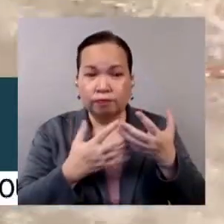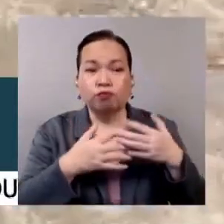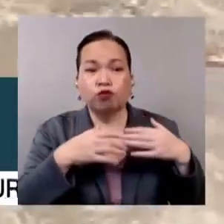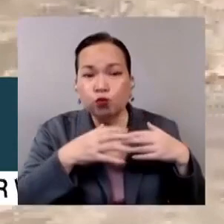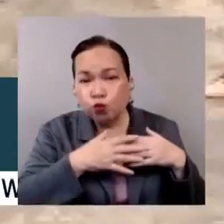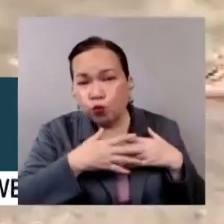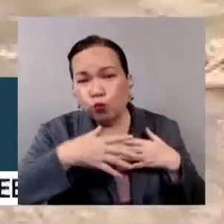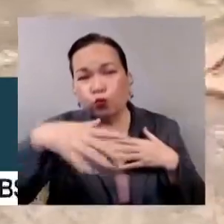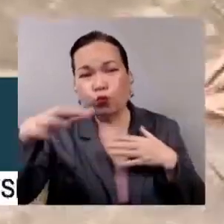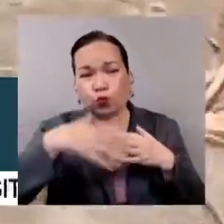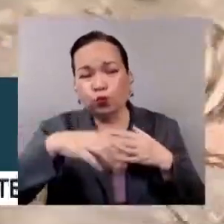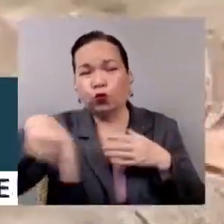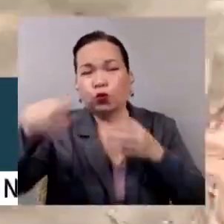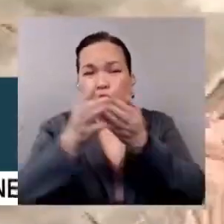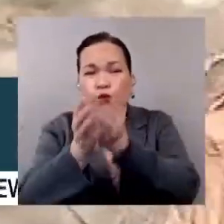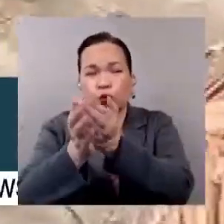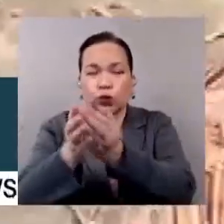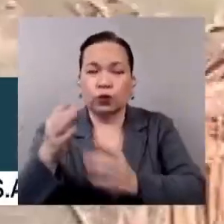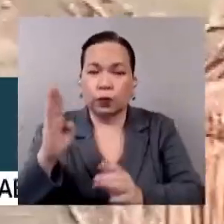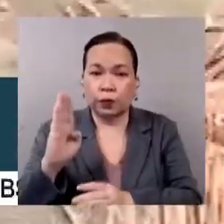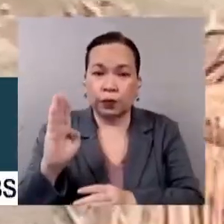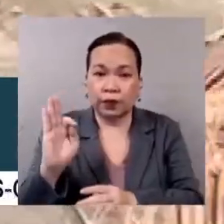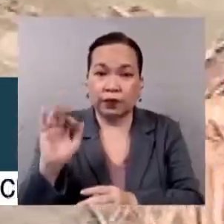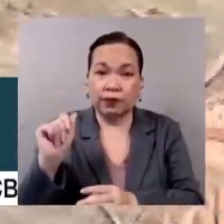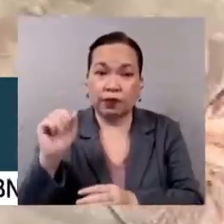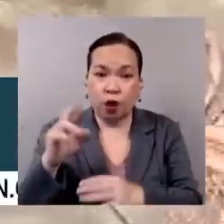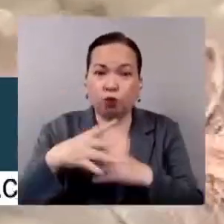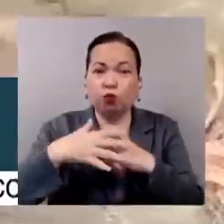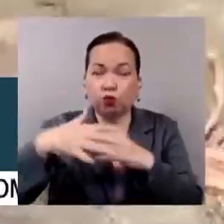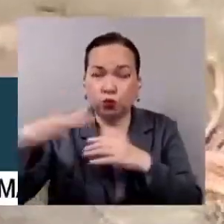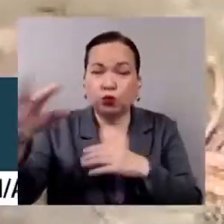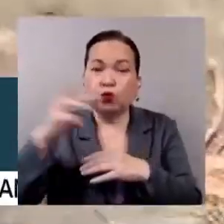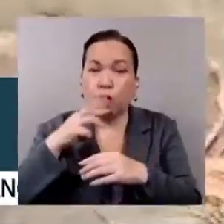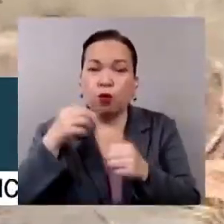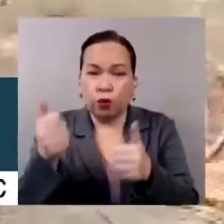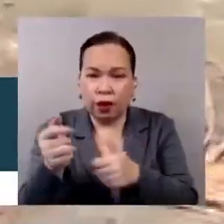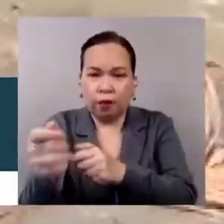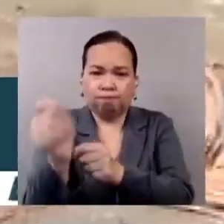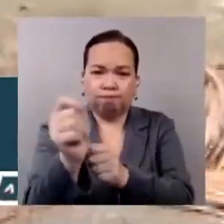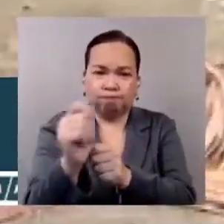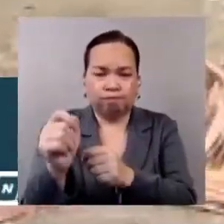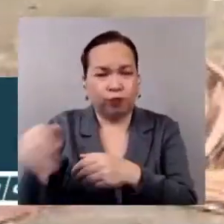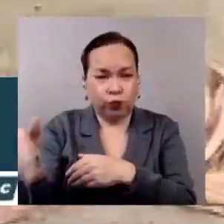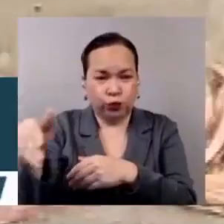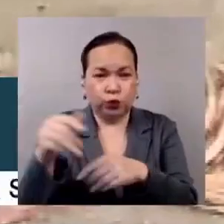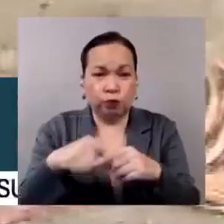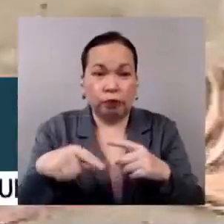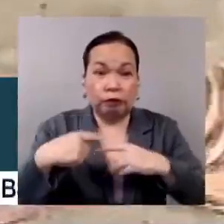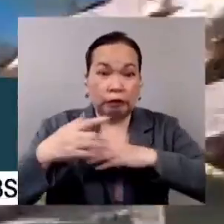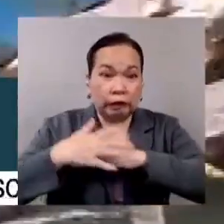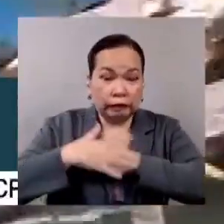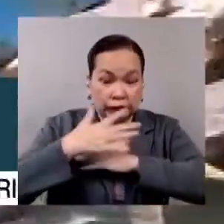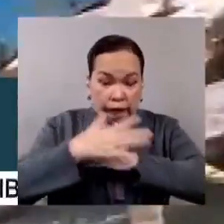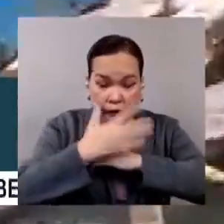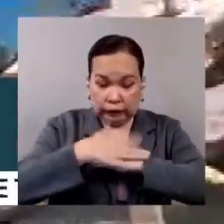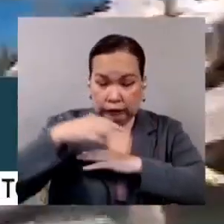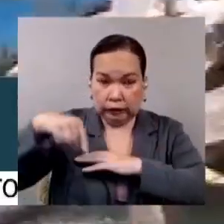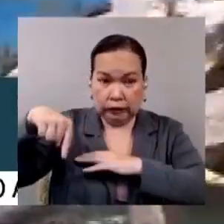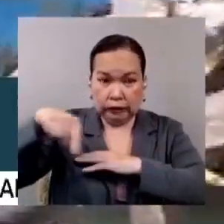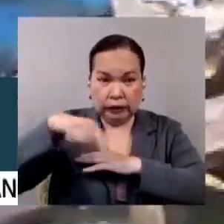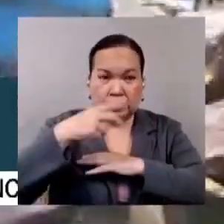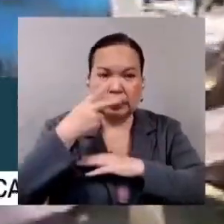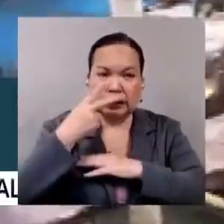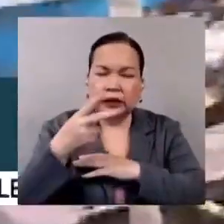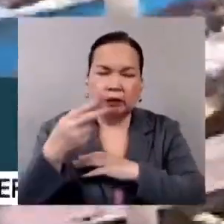ng BFAR. Pero sa atin, sa dalampasigan natin, as far as nakikita namin, Stanley, yung tarball sa